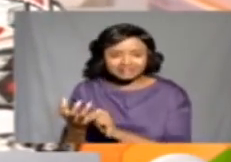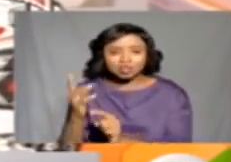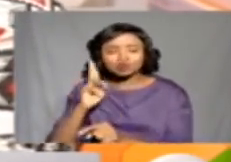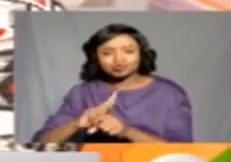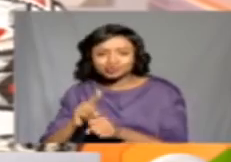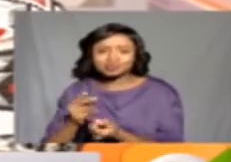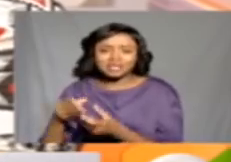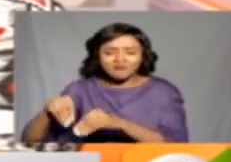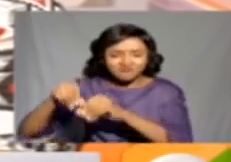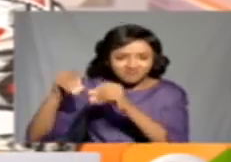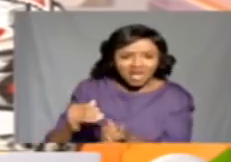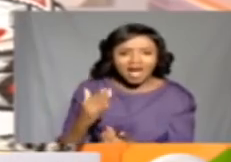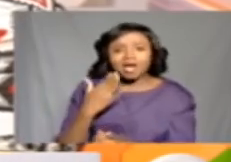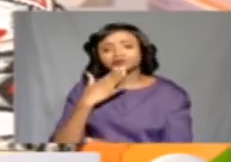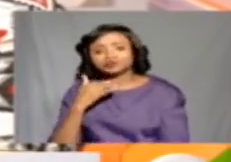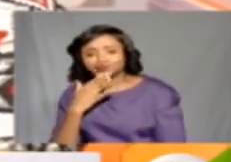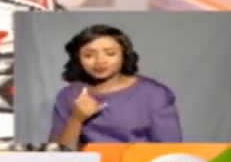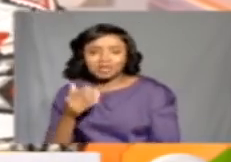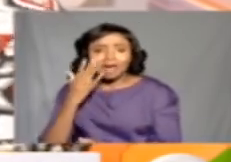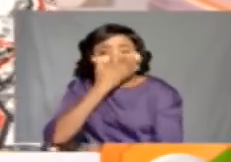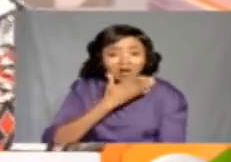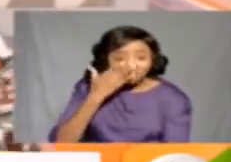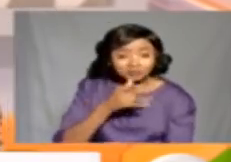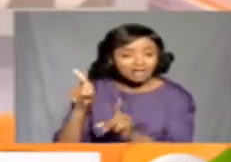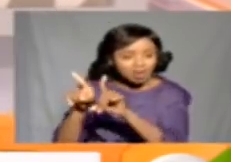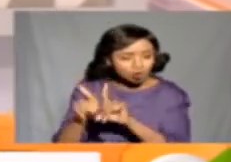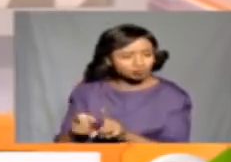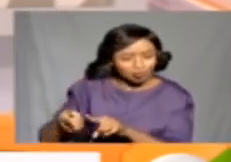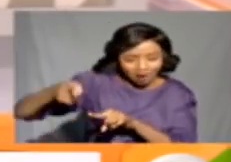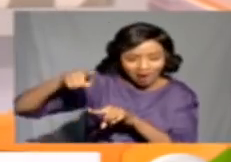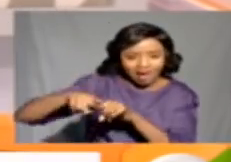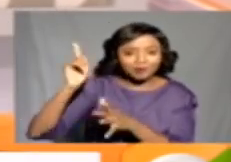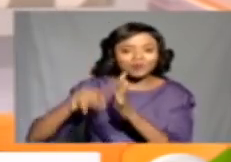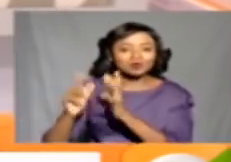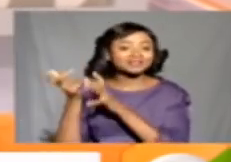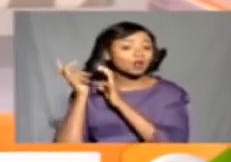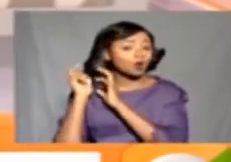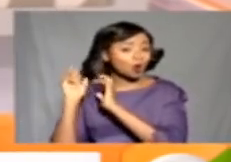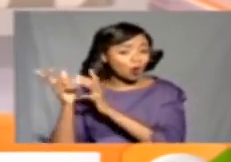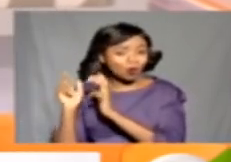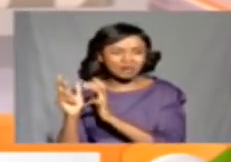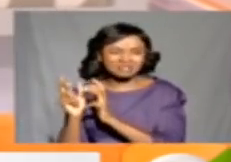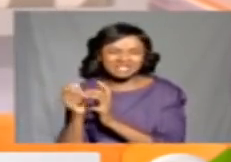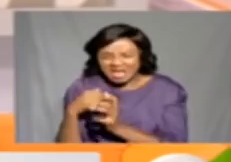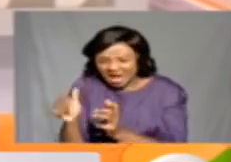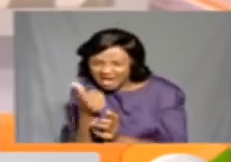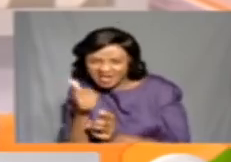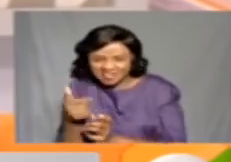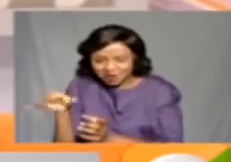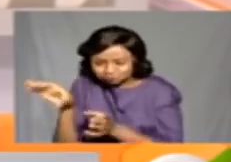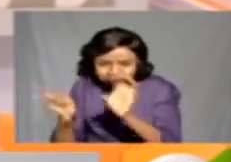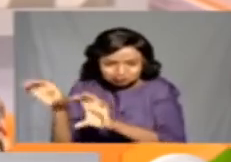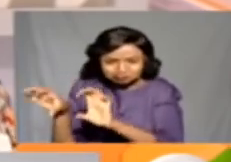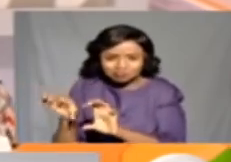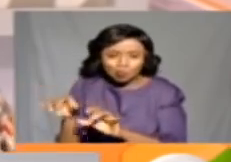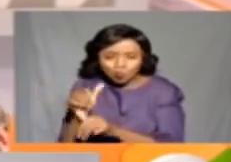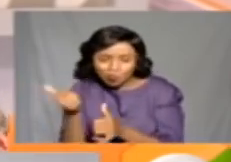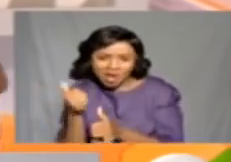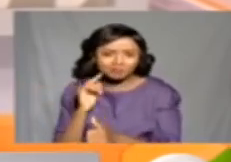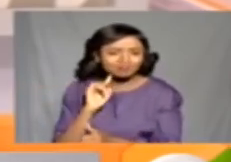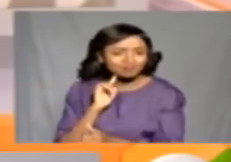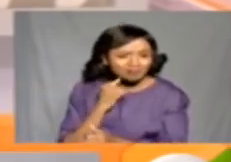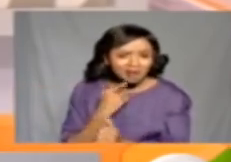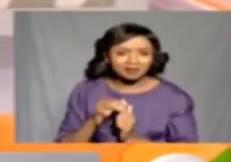hamira, sukari, mafuta na nazi na viungo mahanjumati mengineyo kama iliki,